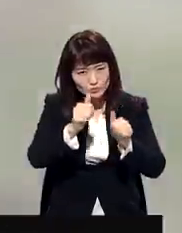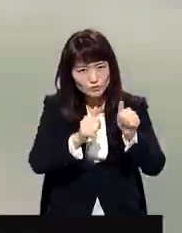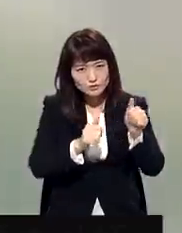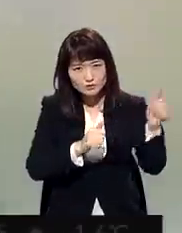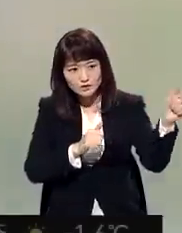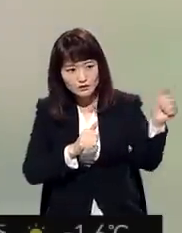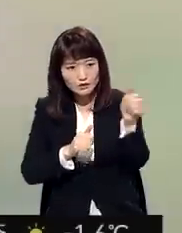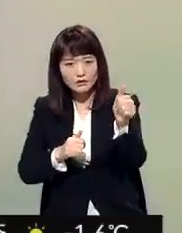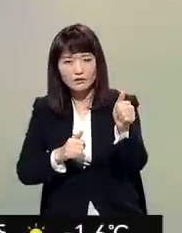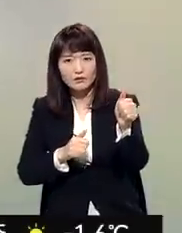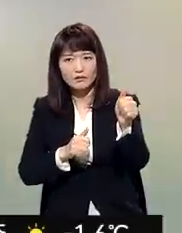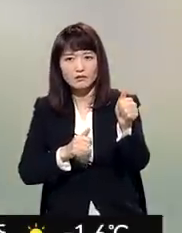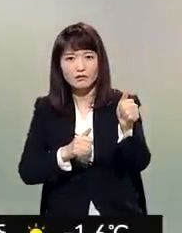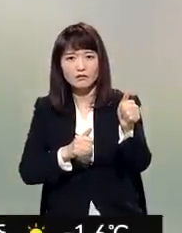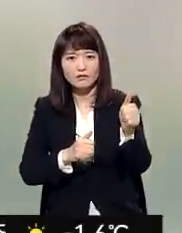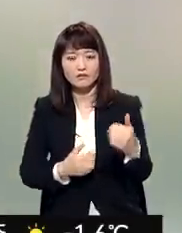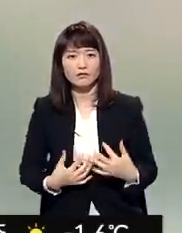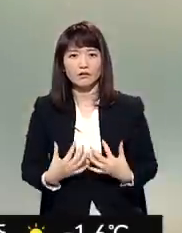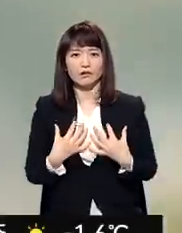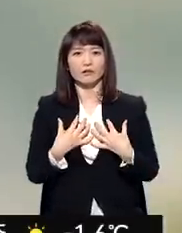흥분해하기도 하는데요